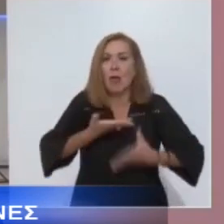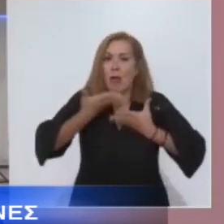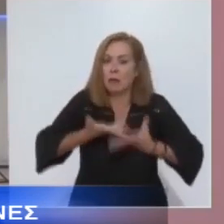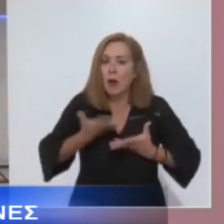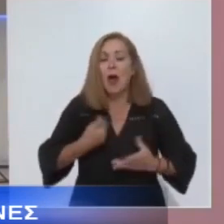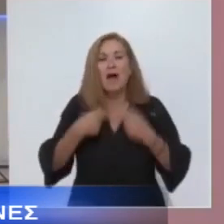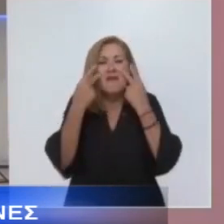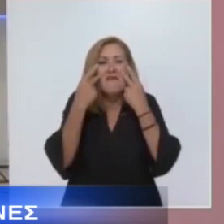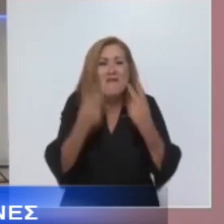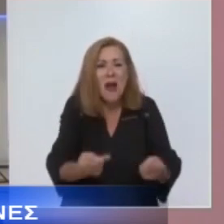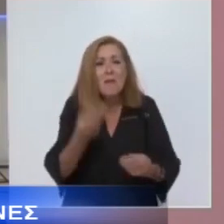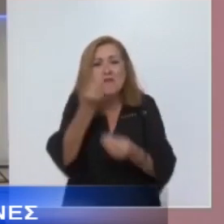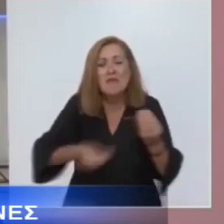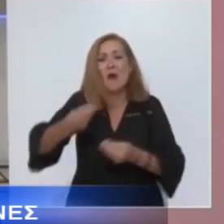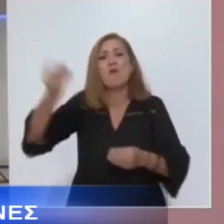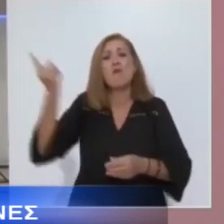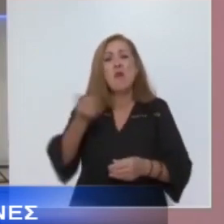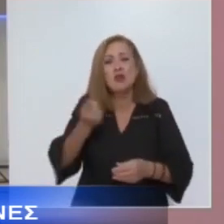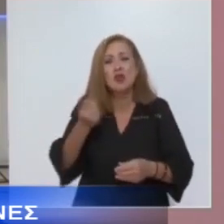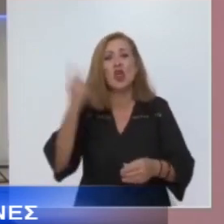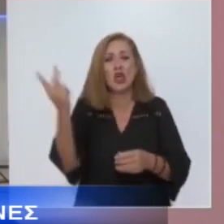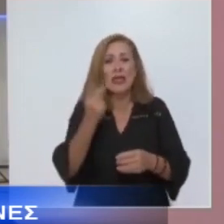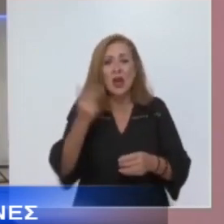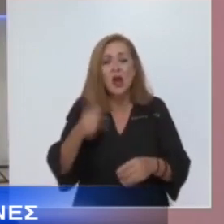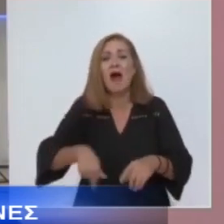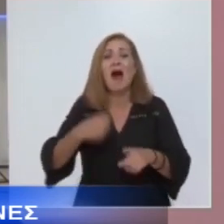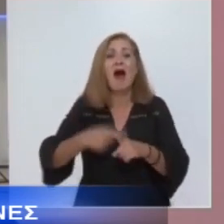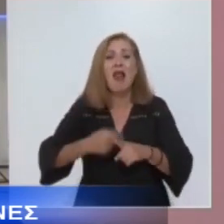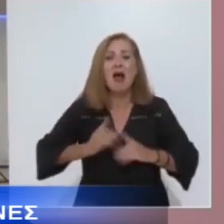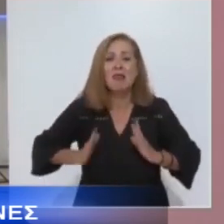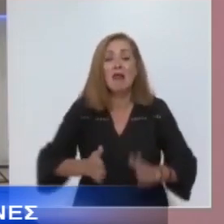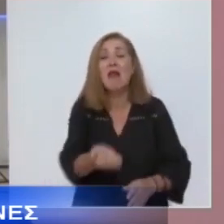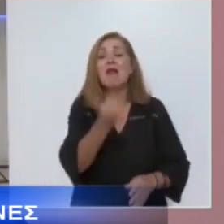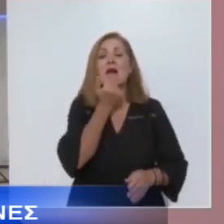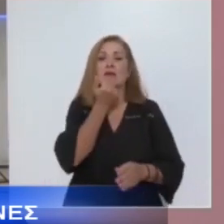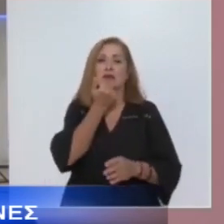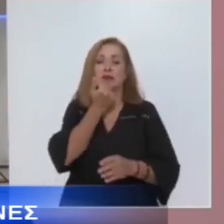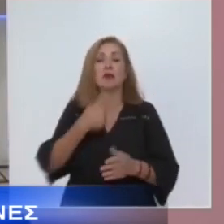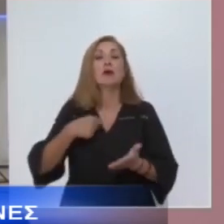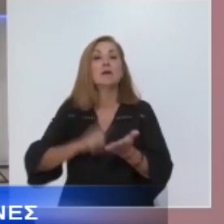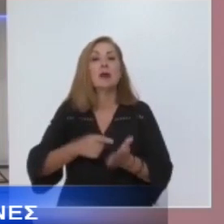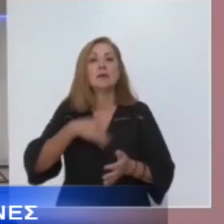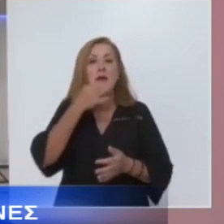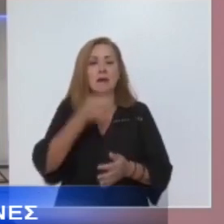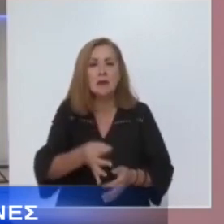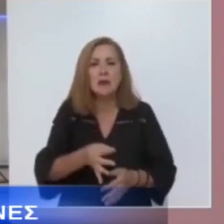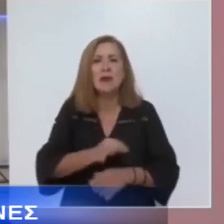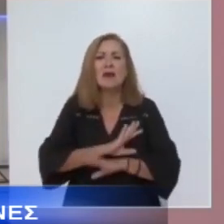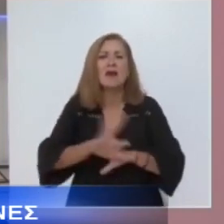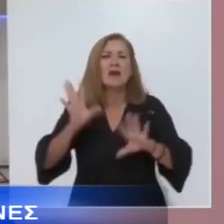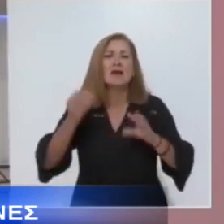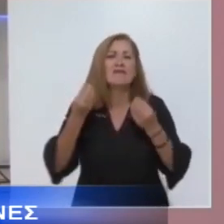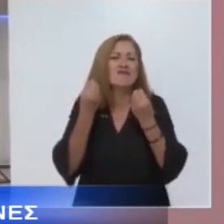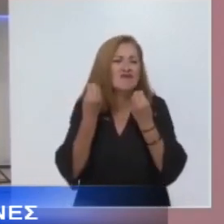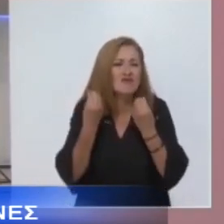συντριπτική πλειοψηφία της κοινωνίας ότι η χώρα κινείται σε λάθος κατεύθυνση. Επιπλέον, πρέπει να ομολογήσω ότι είχαμε και την απαράδεκτη και